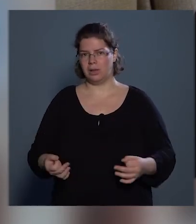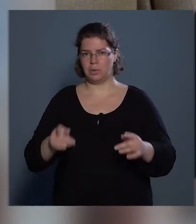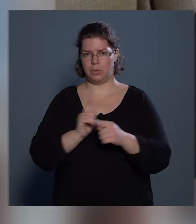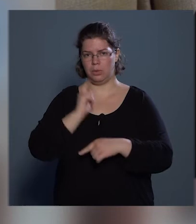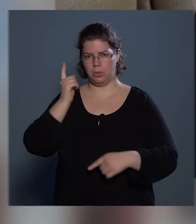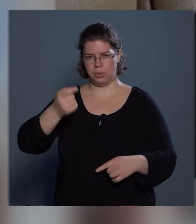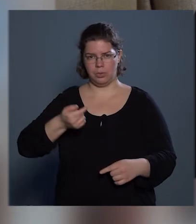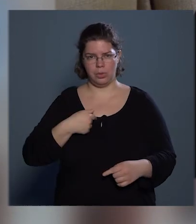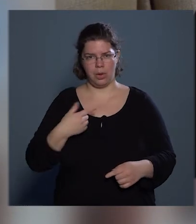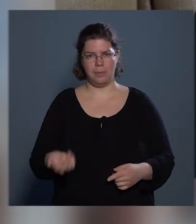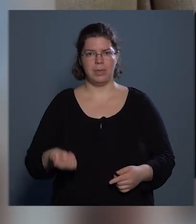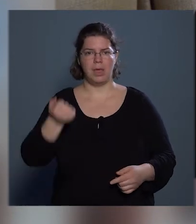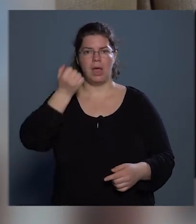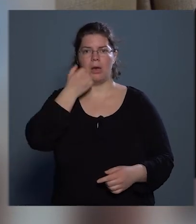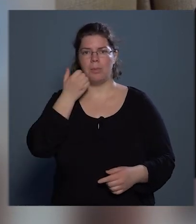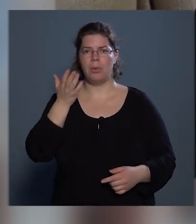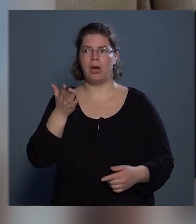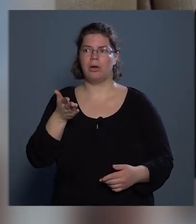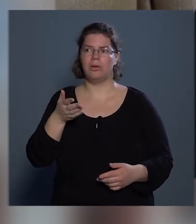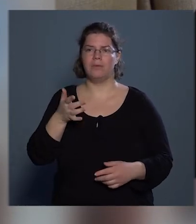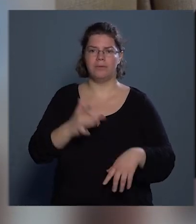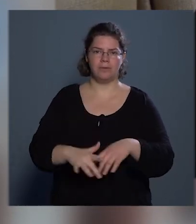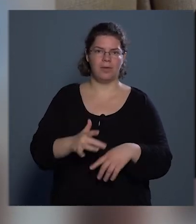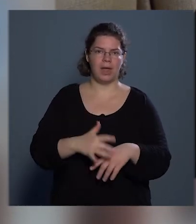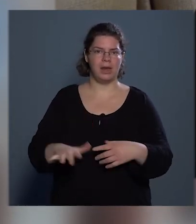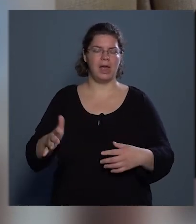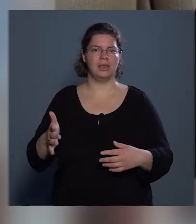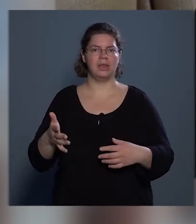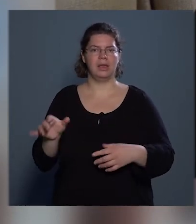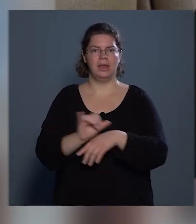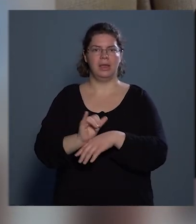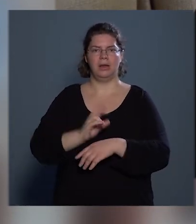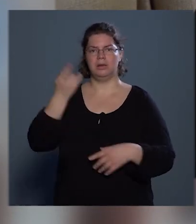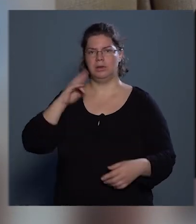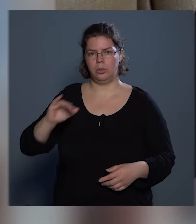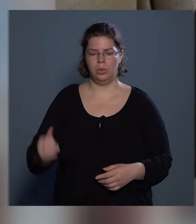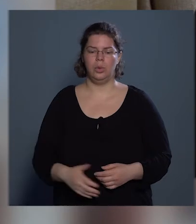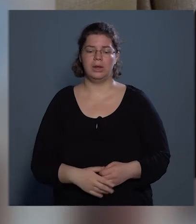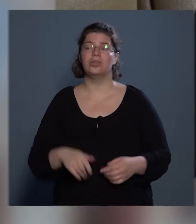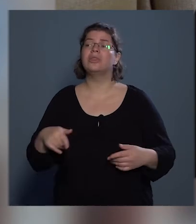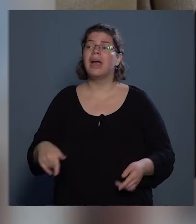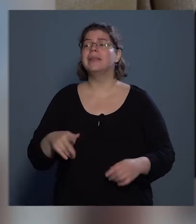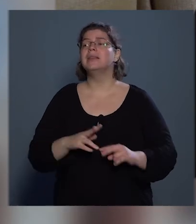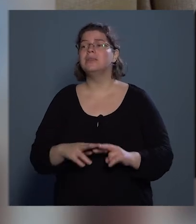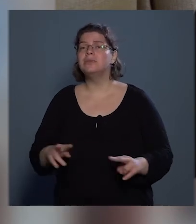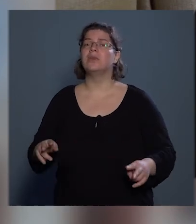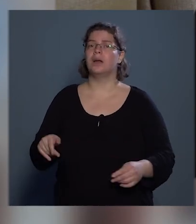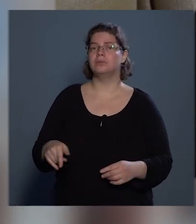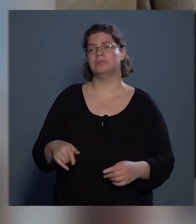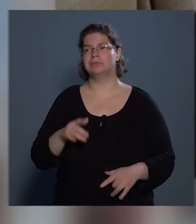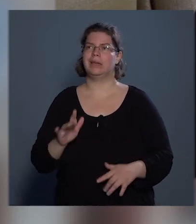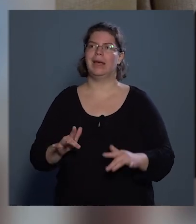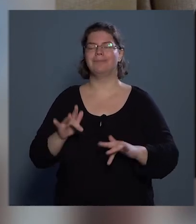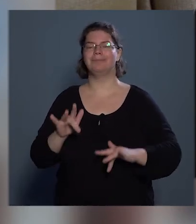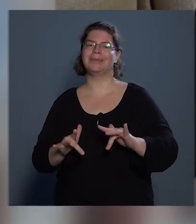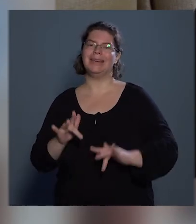a Bak Ferenc igazgató úr is. Tehát itt azért van néhány olyan kényes kérdés, amit alaposan